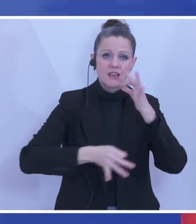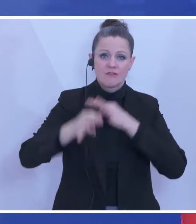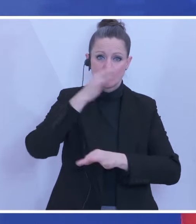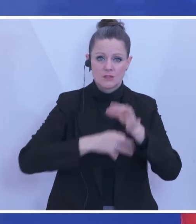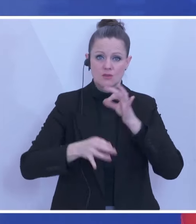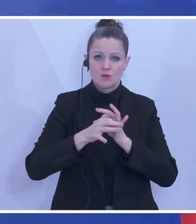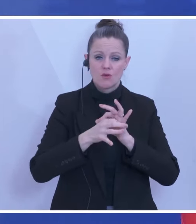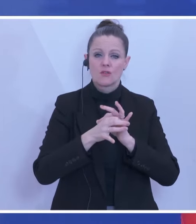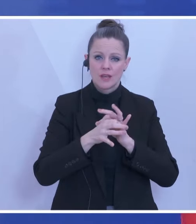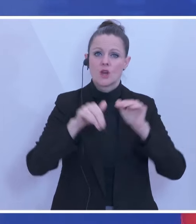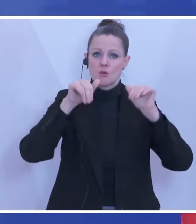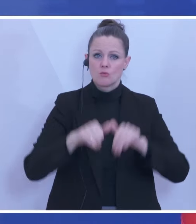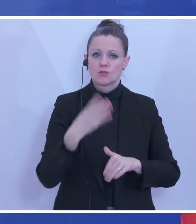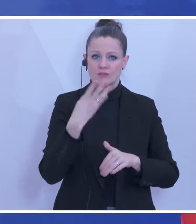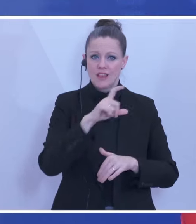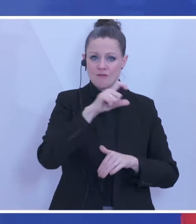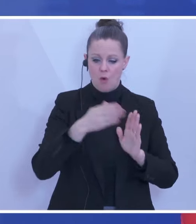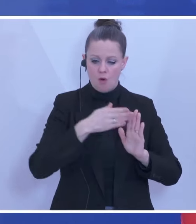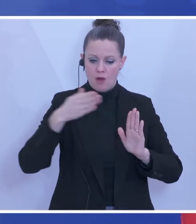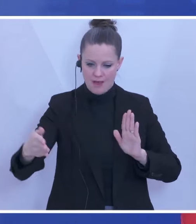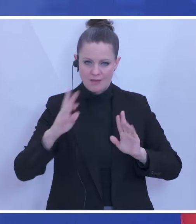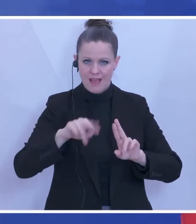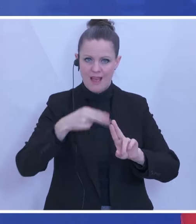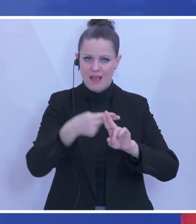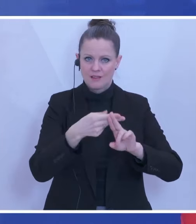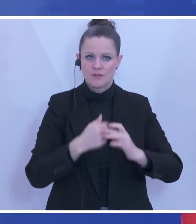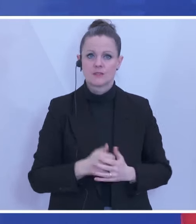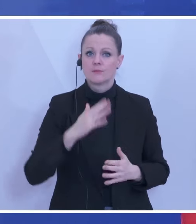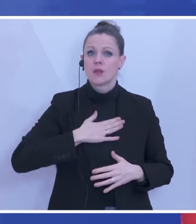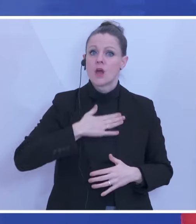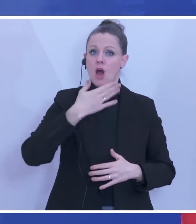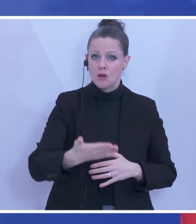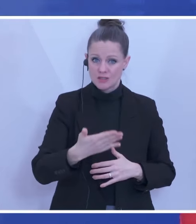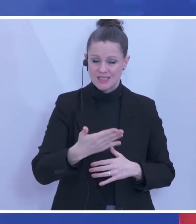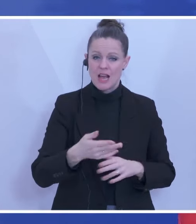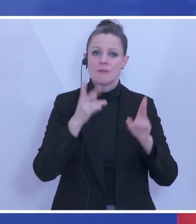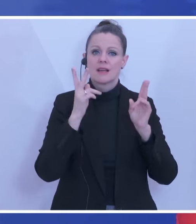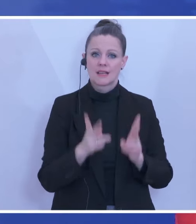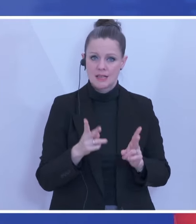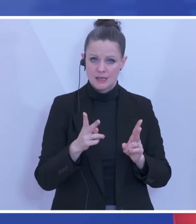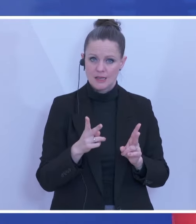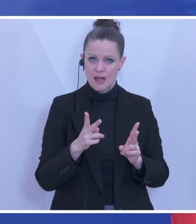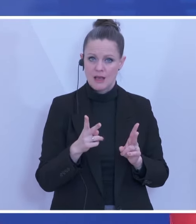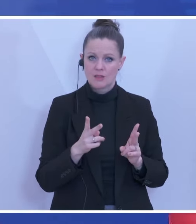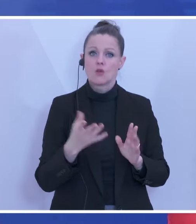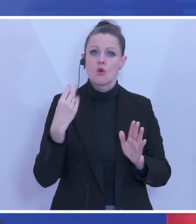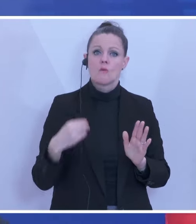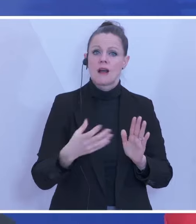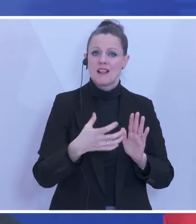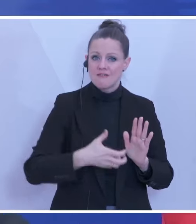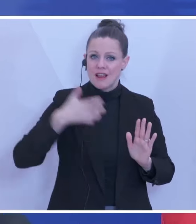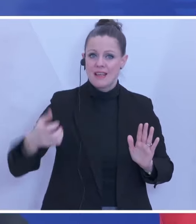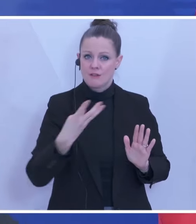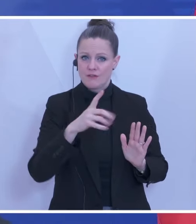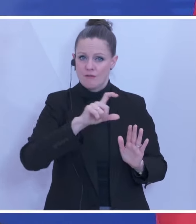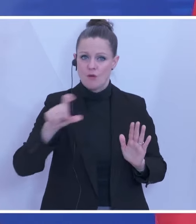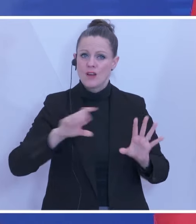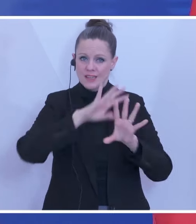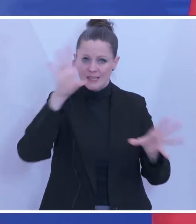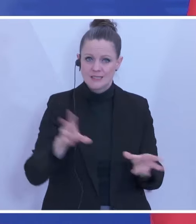vier Wochen zu erteilen sind. Nur in Ausnahmefällen kann diese Frist noch einmal in vier Wochen, also auf insgesamt acht Wochen verlängert werden.